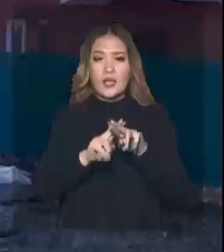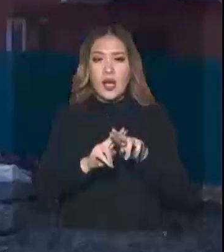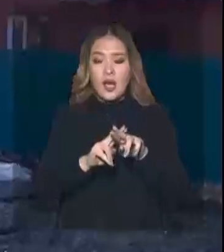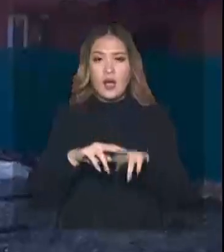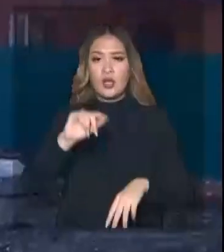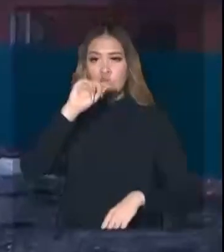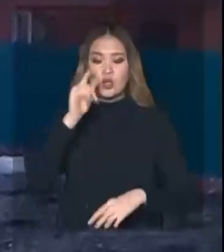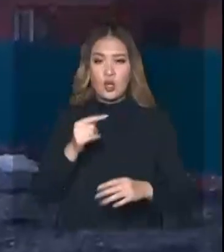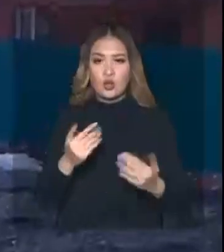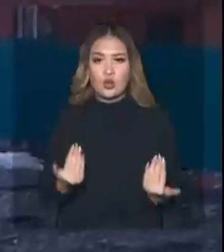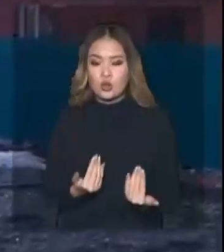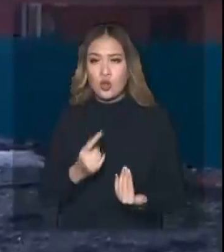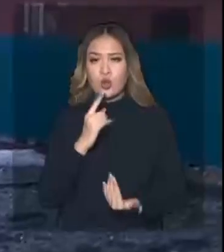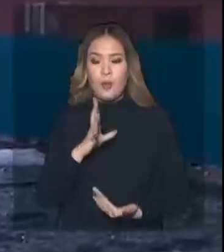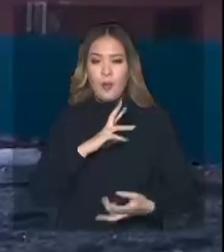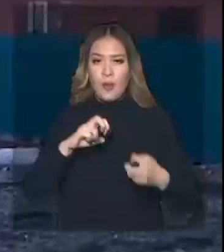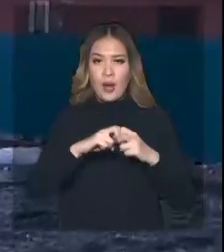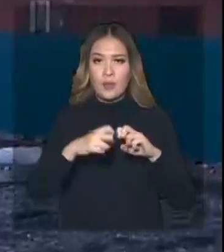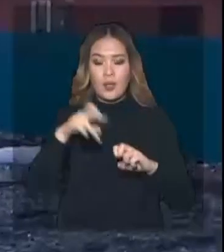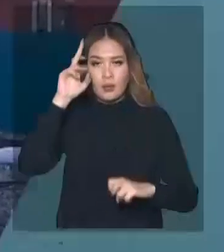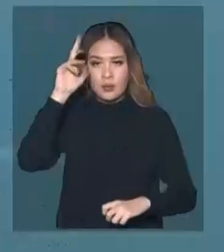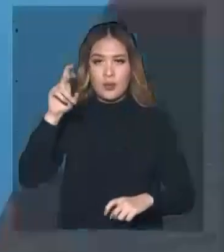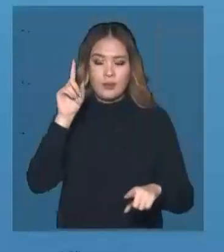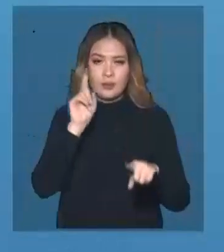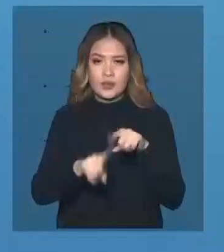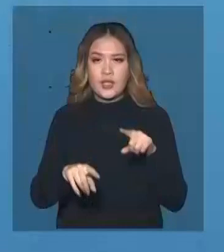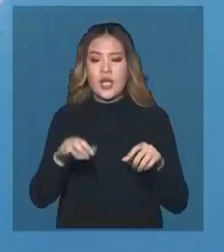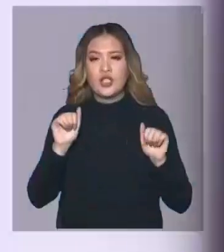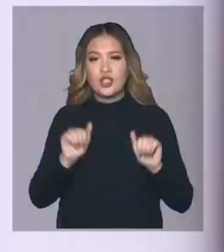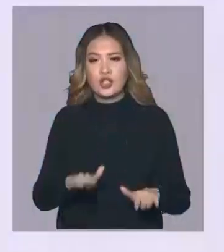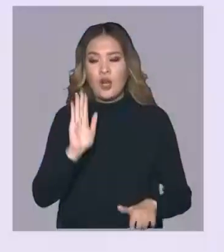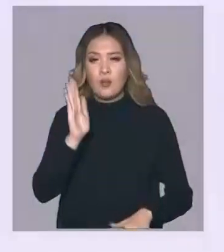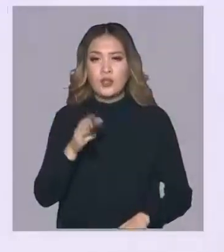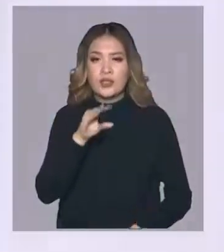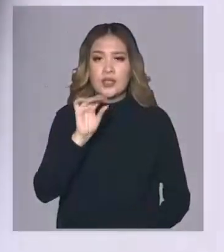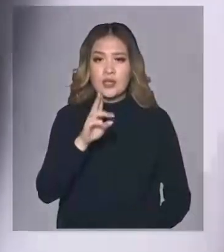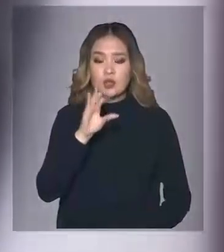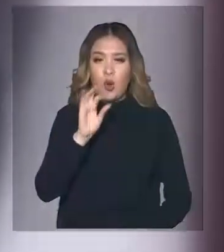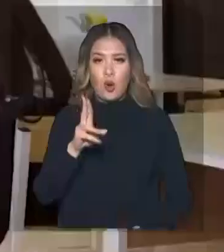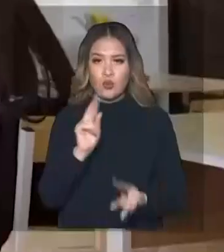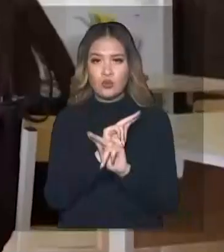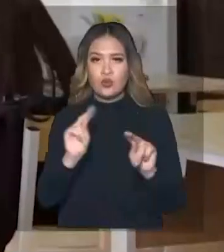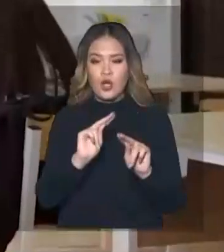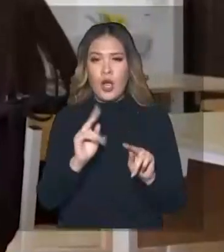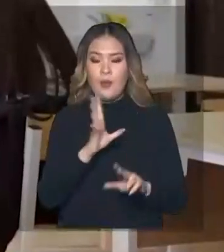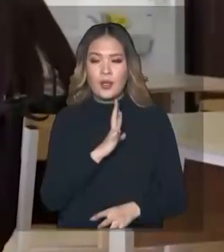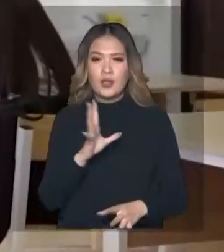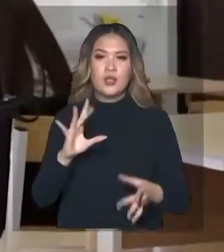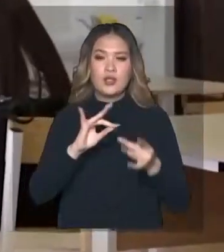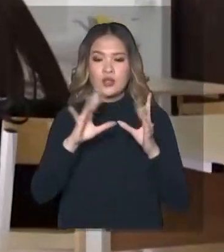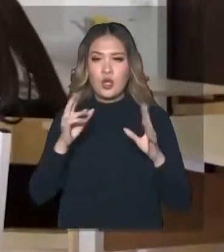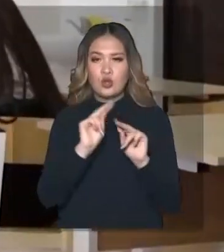тұрмаған ағайынның проблемасын билік бұл жолда тез шешіп берер. TikTok'ты жарған мұғалім оқушыларға